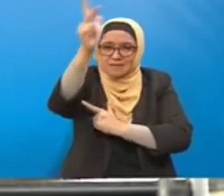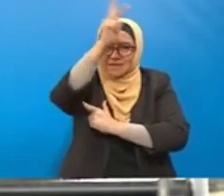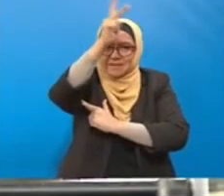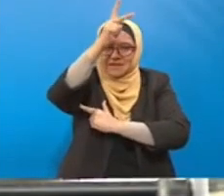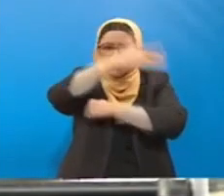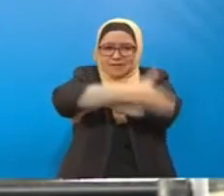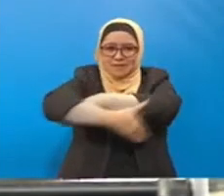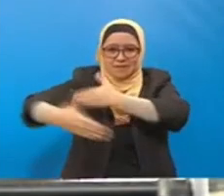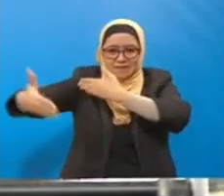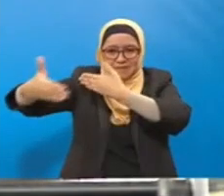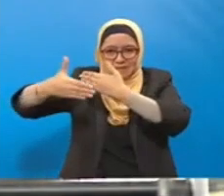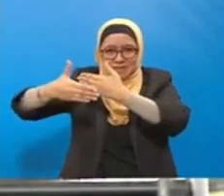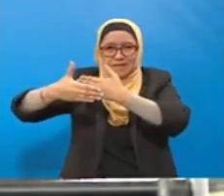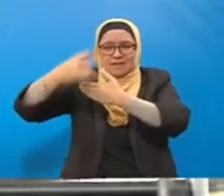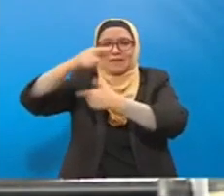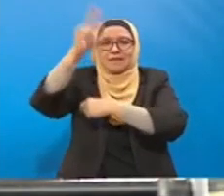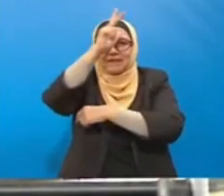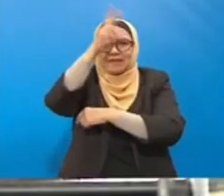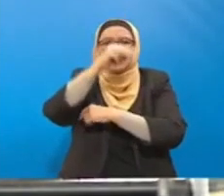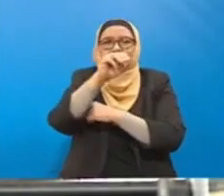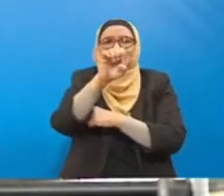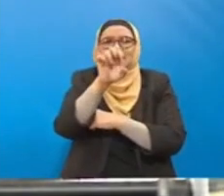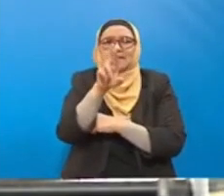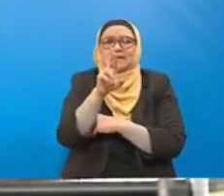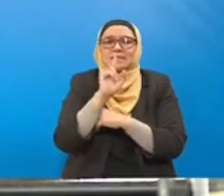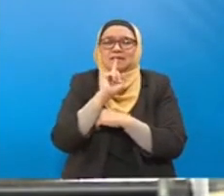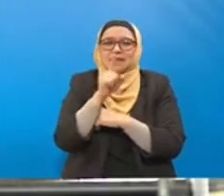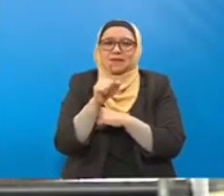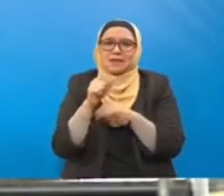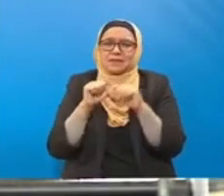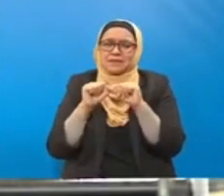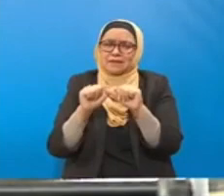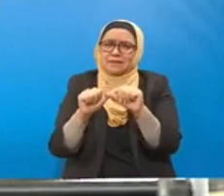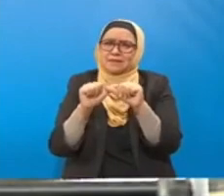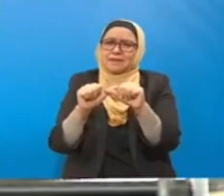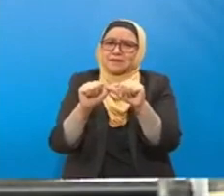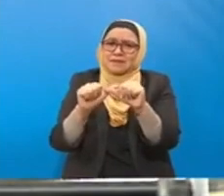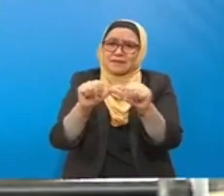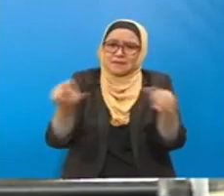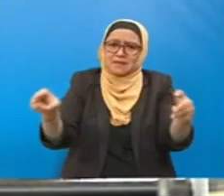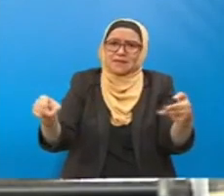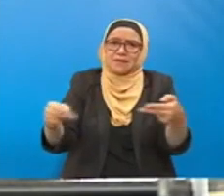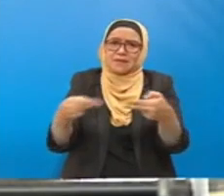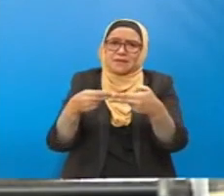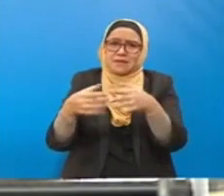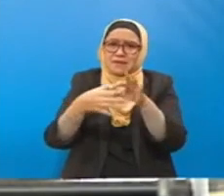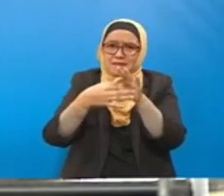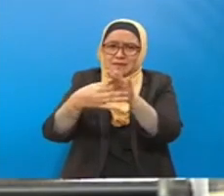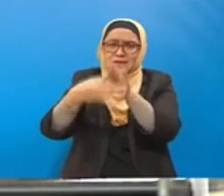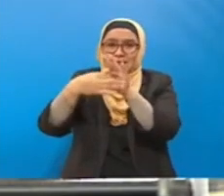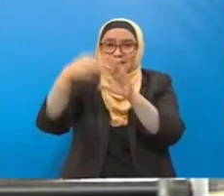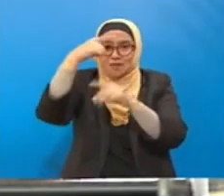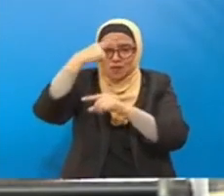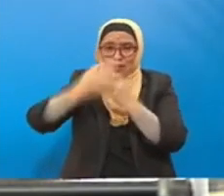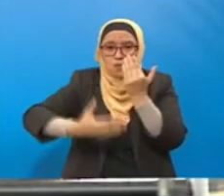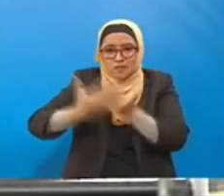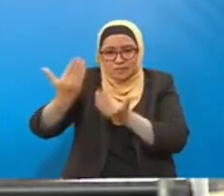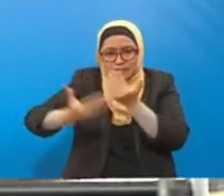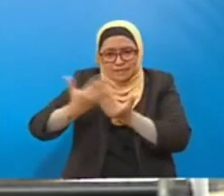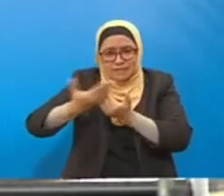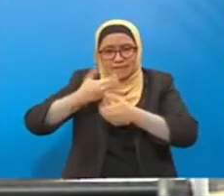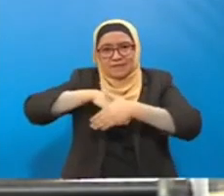kita sedang dan masih terus lagi mengadakan hubungan supaya kemudahan untuk masuk ke Gaza ini